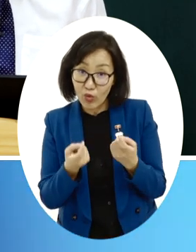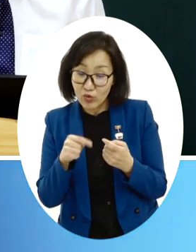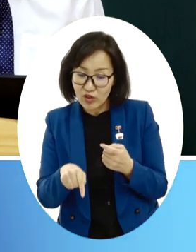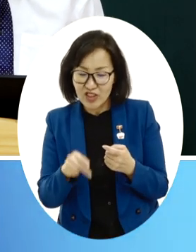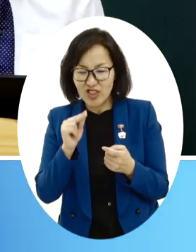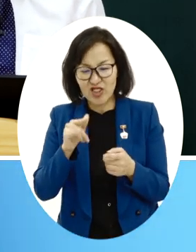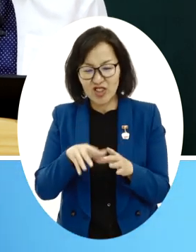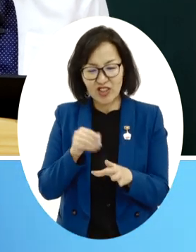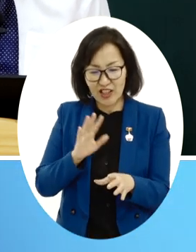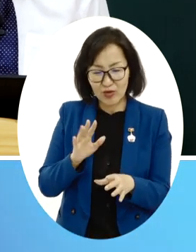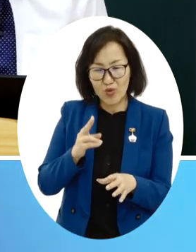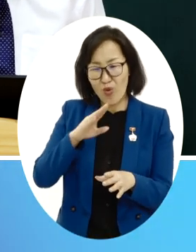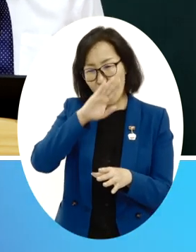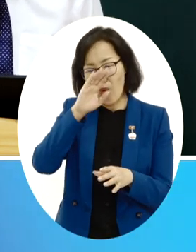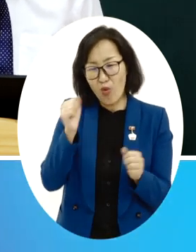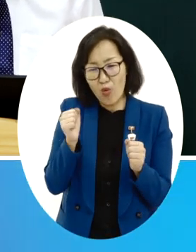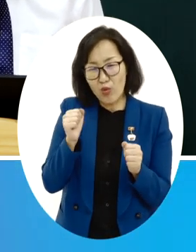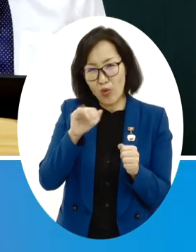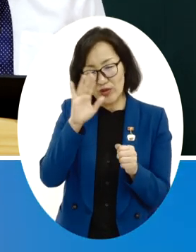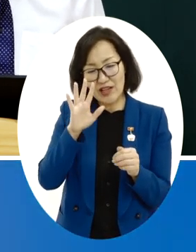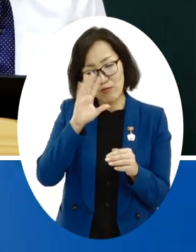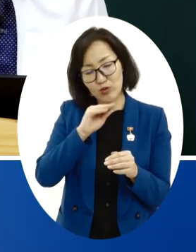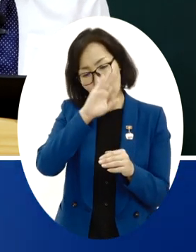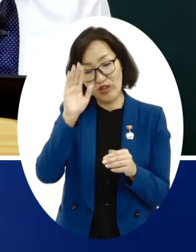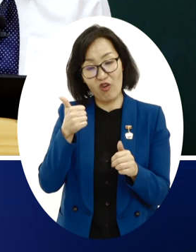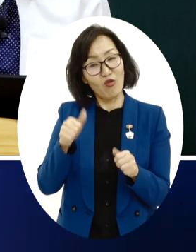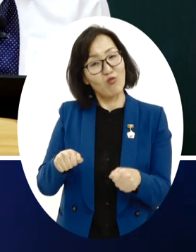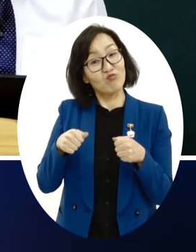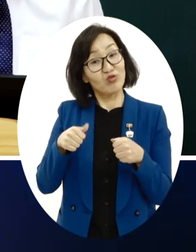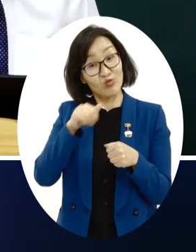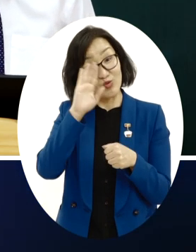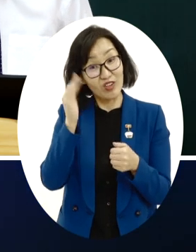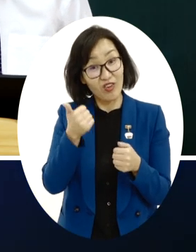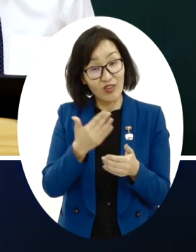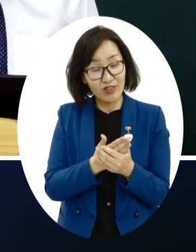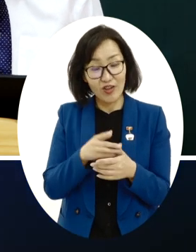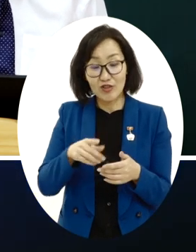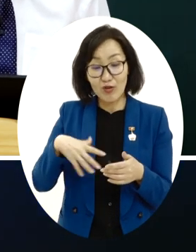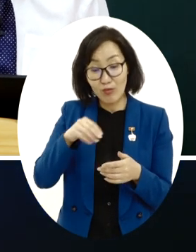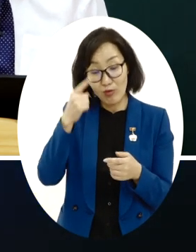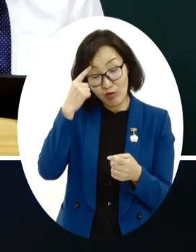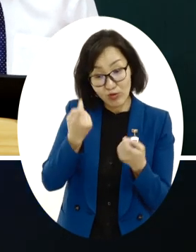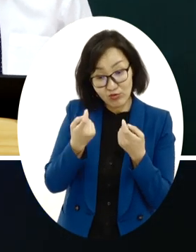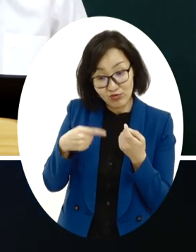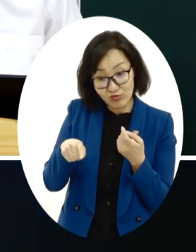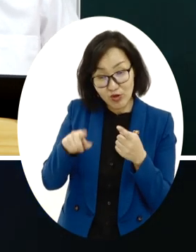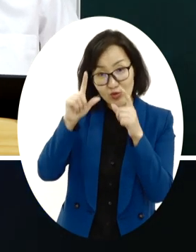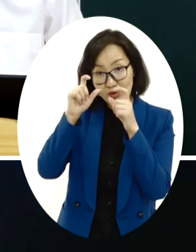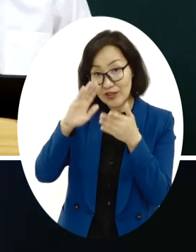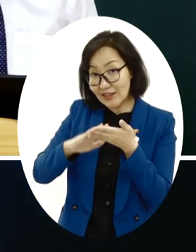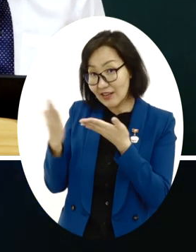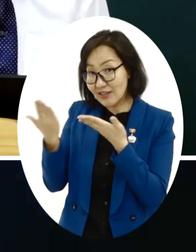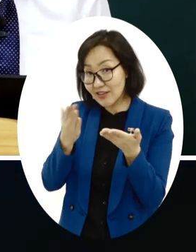төвтэйхэн хөсжиг татахгүй дүн үлийн үлрэлтч маш тулаахан байдаг. За, одоо хэдүүлээ Монгол хотны зургнуудтай